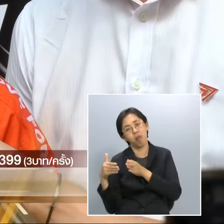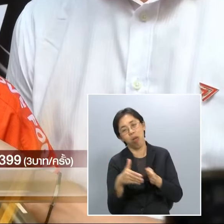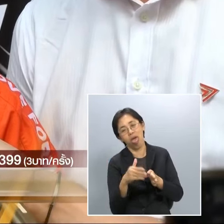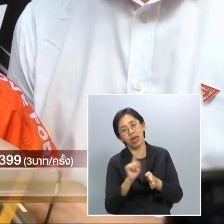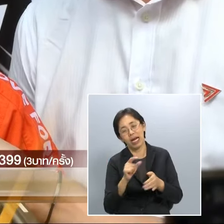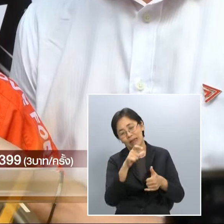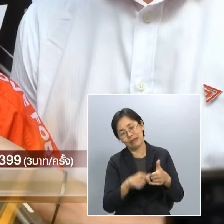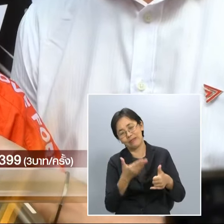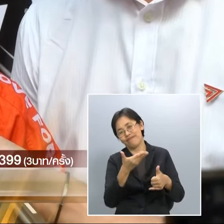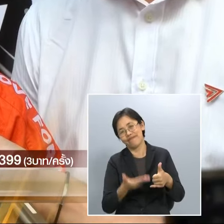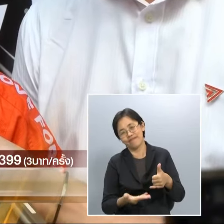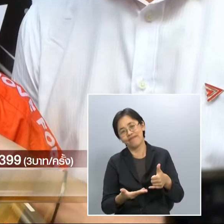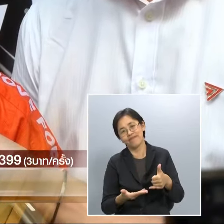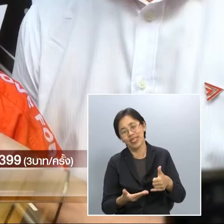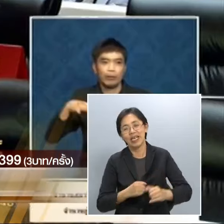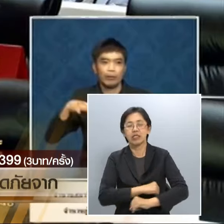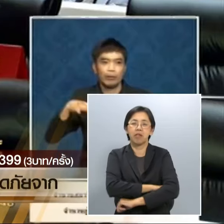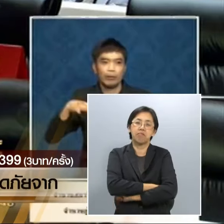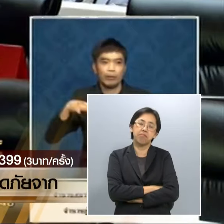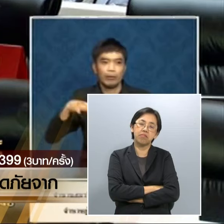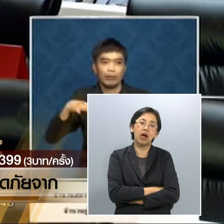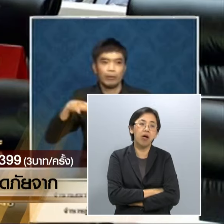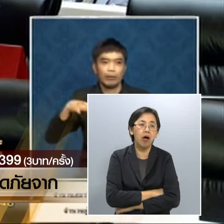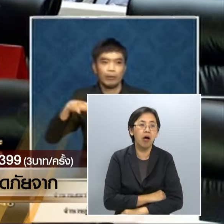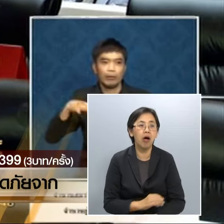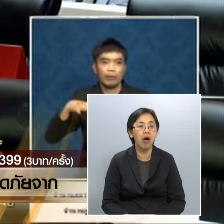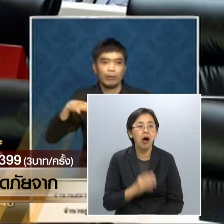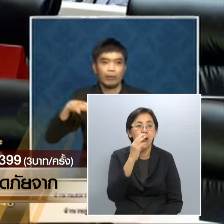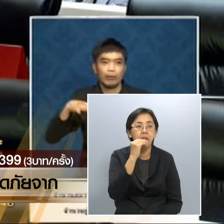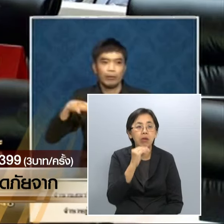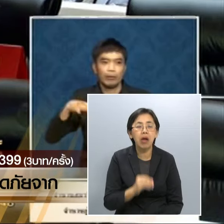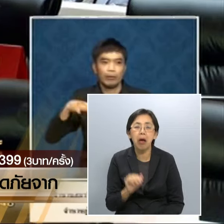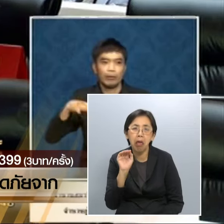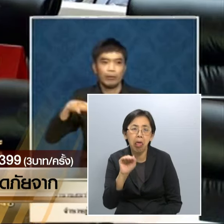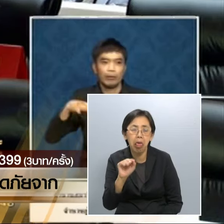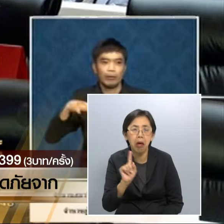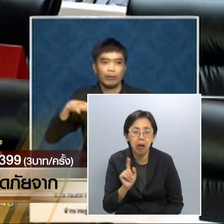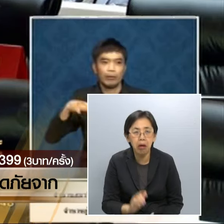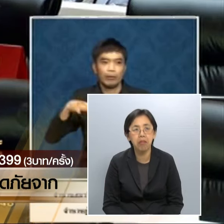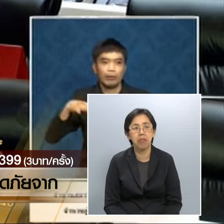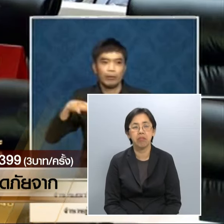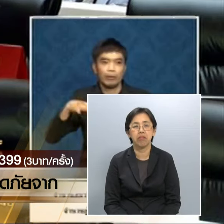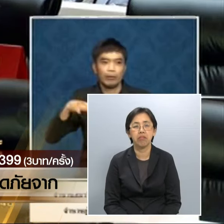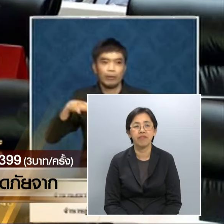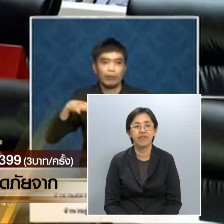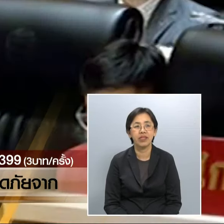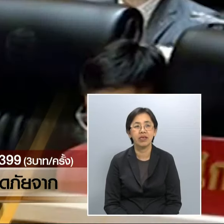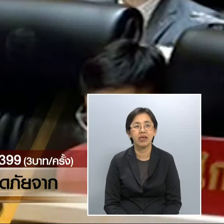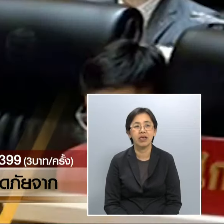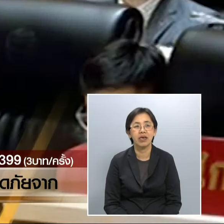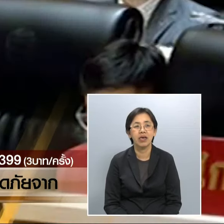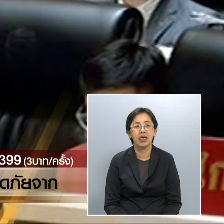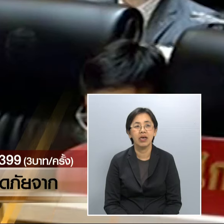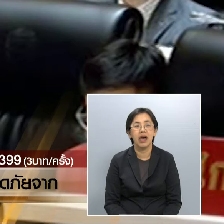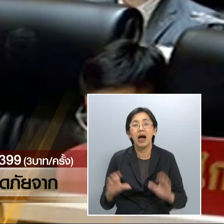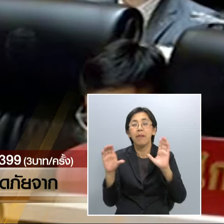ราม่านั่นก็คือท่าทีกับการไปทักท้วงในที่ประชุมว่าภาพที่เตรียมมาไว้ซึ่งเป็น